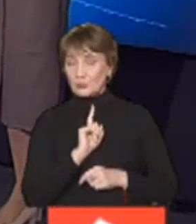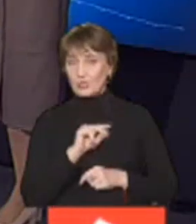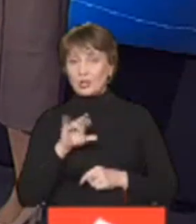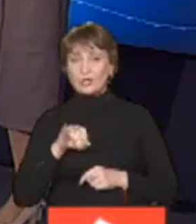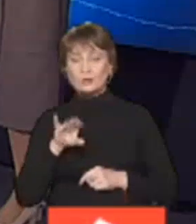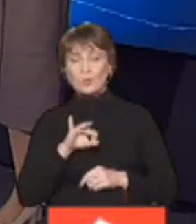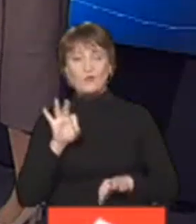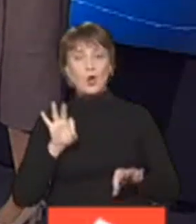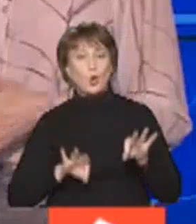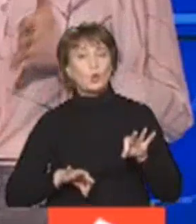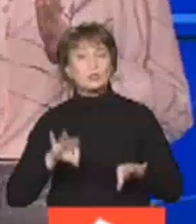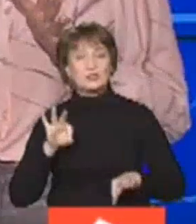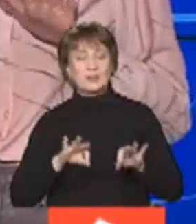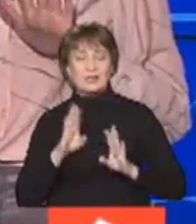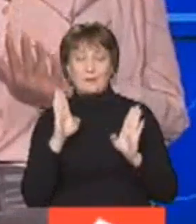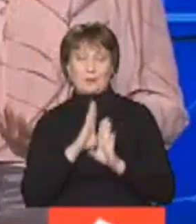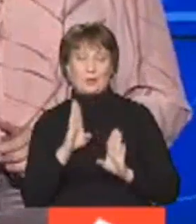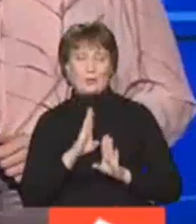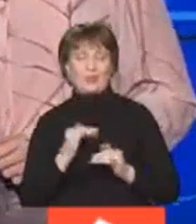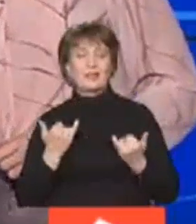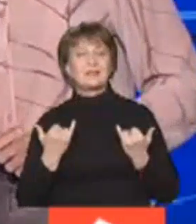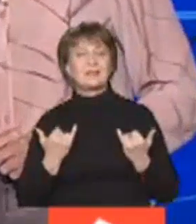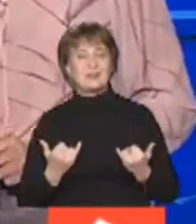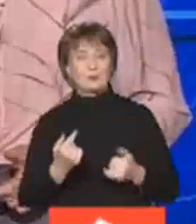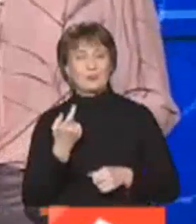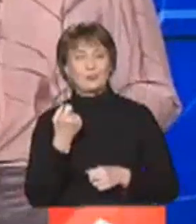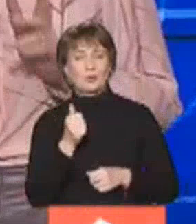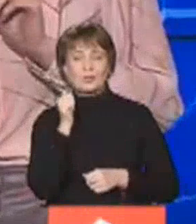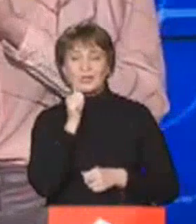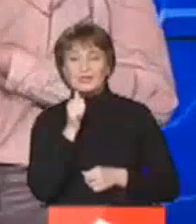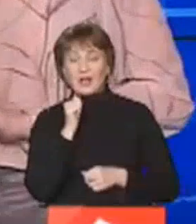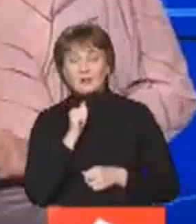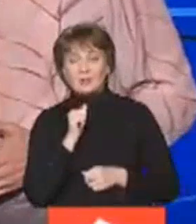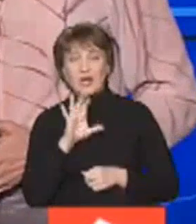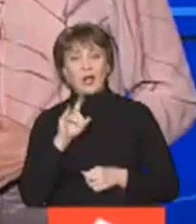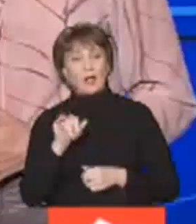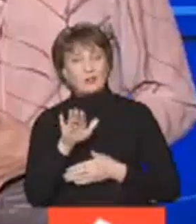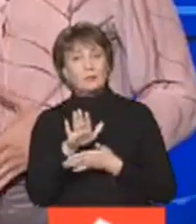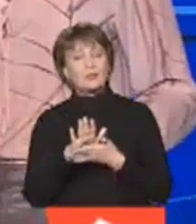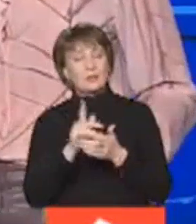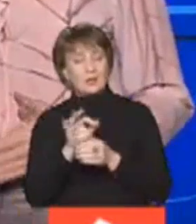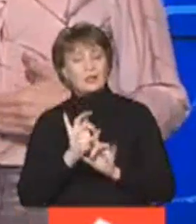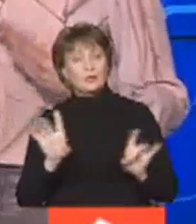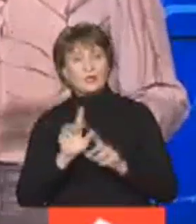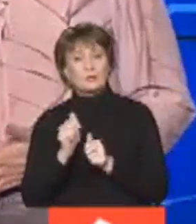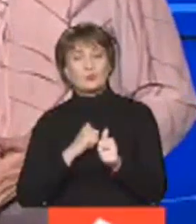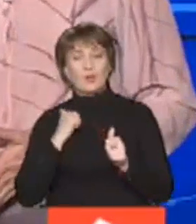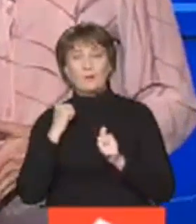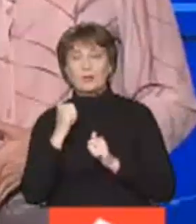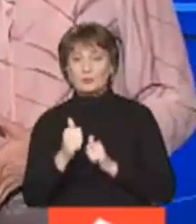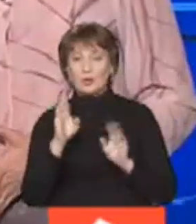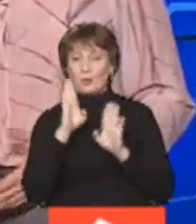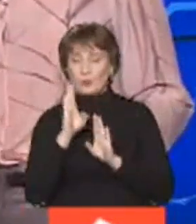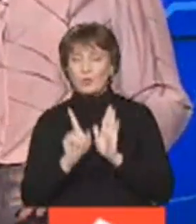листопадова осіння погода. Ну, принаймні, ще сьогодні, трошечки ще завтра. Але надалі, забіжу наперед, все ж таки погода